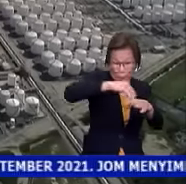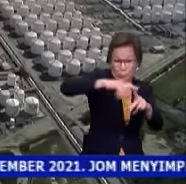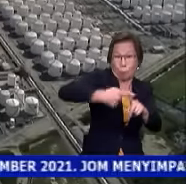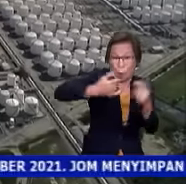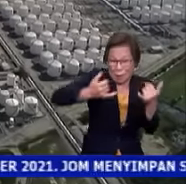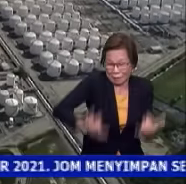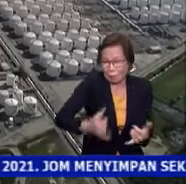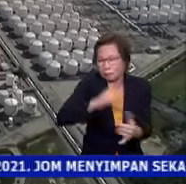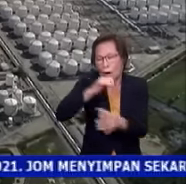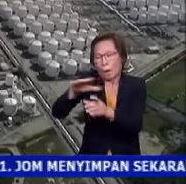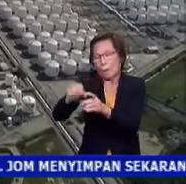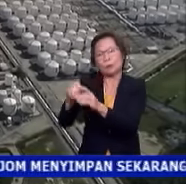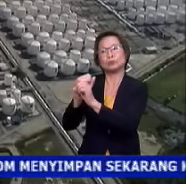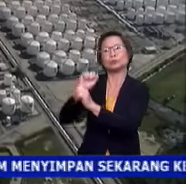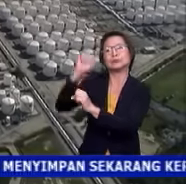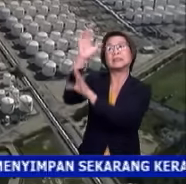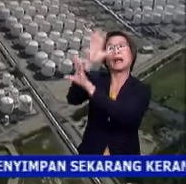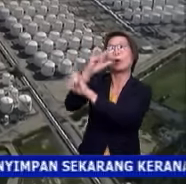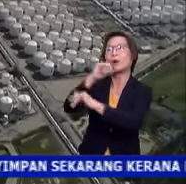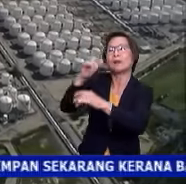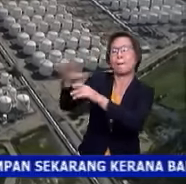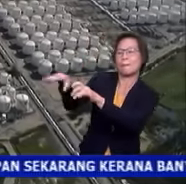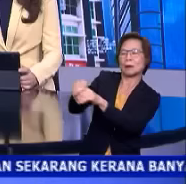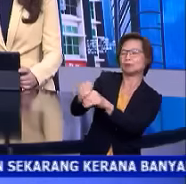tidak termasuk di Sarawak.